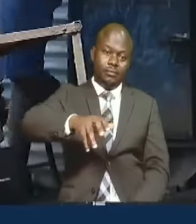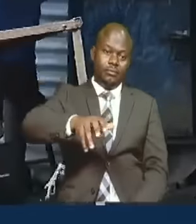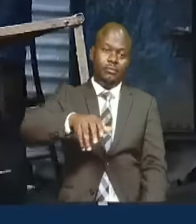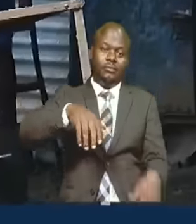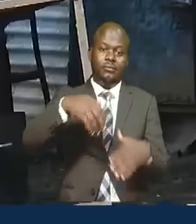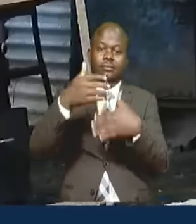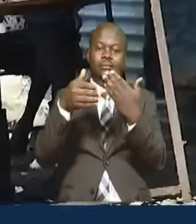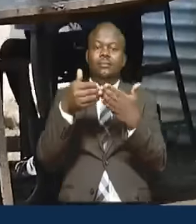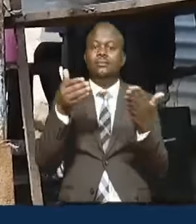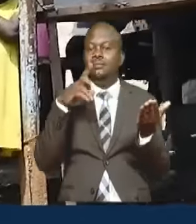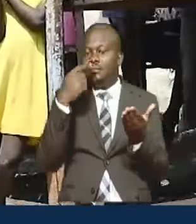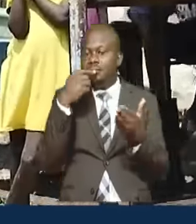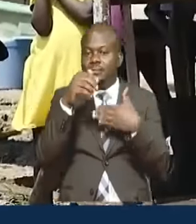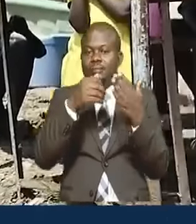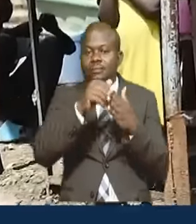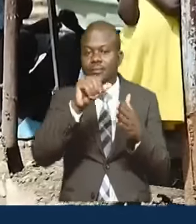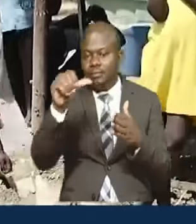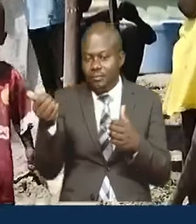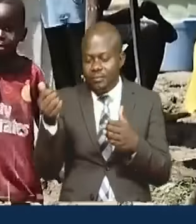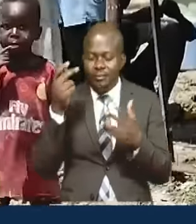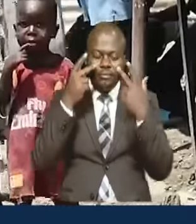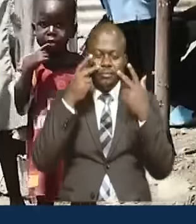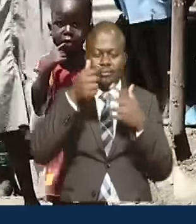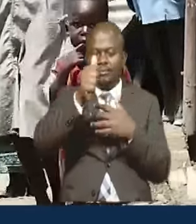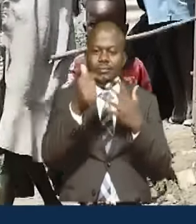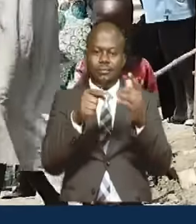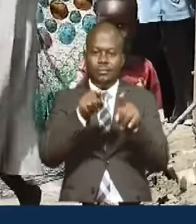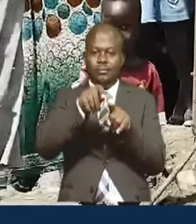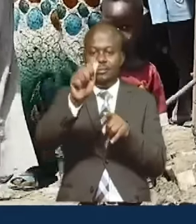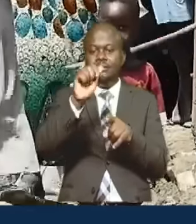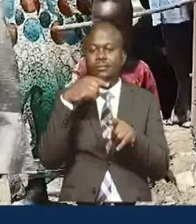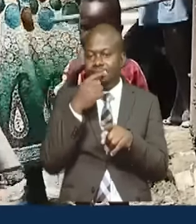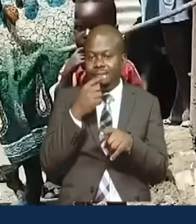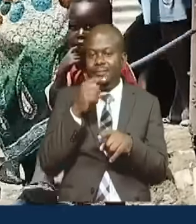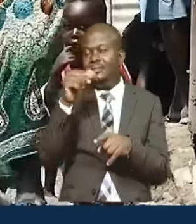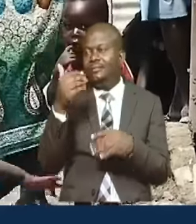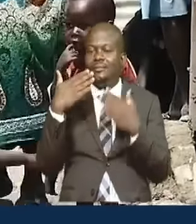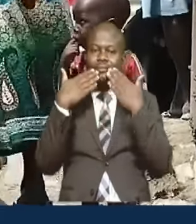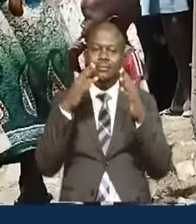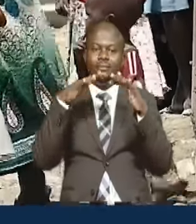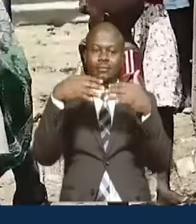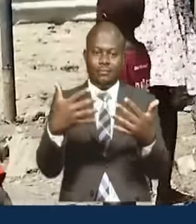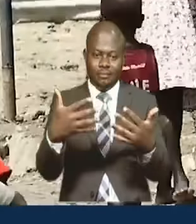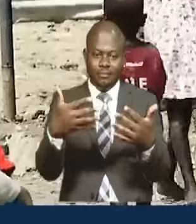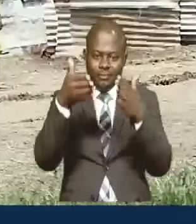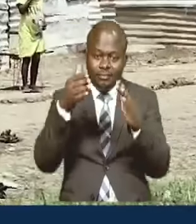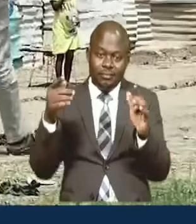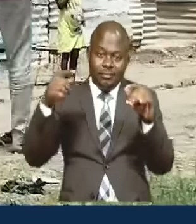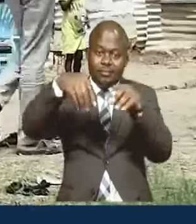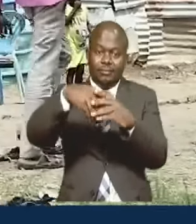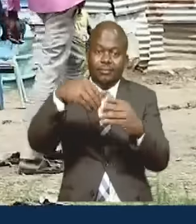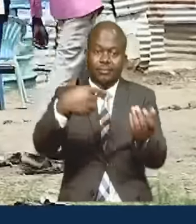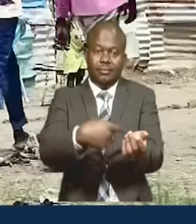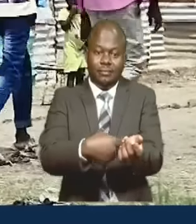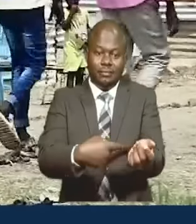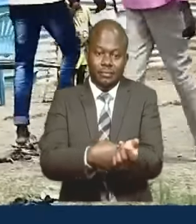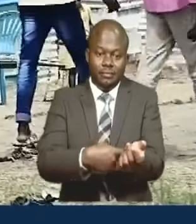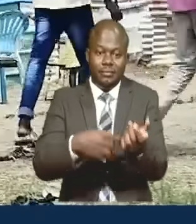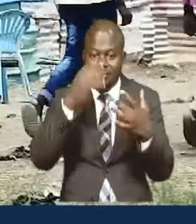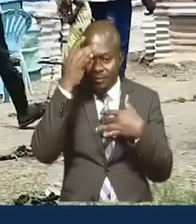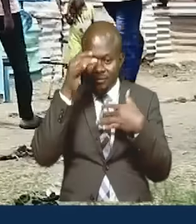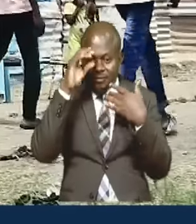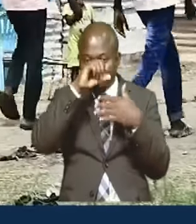ati ninde muntu wundi twabona ibyo bintu ninde muntu uwo muntu wamushimira ute ni umuntu uza akaguha ubuvuzi wari warwaye